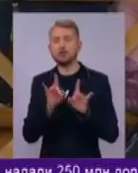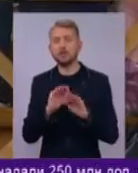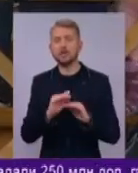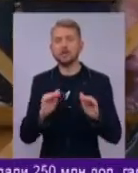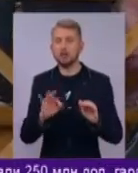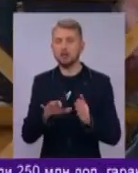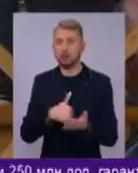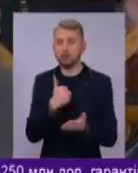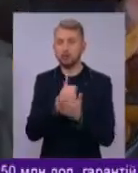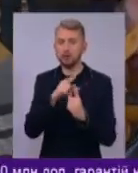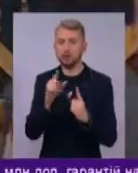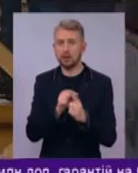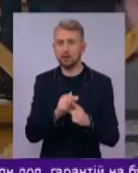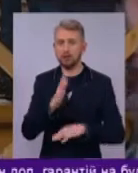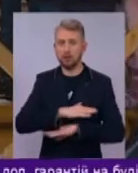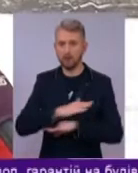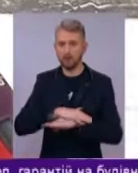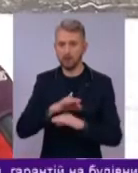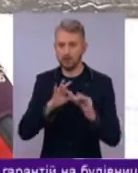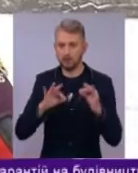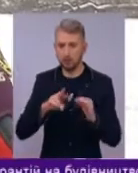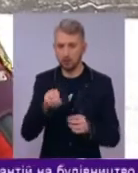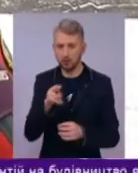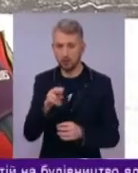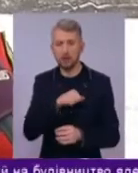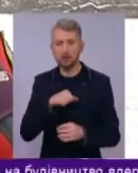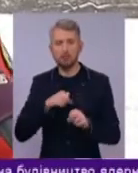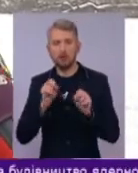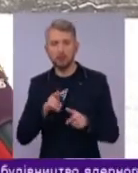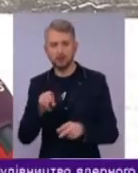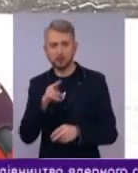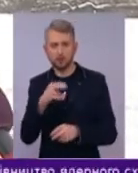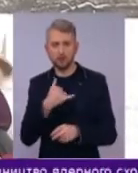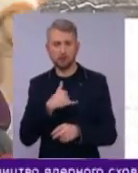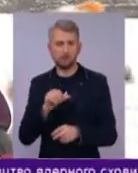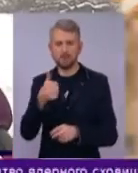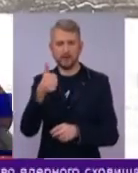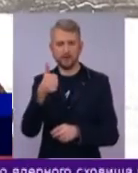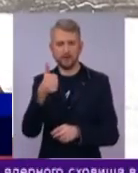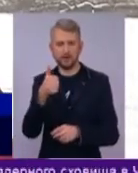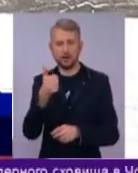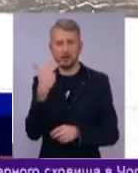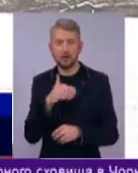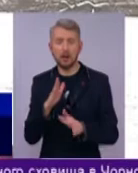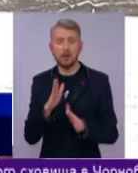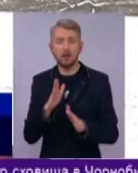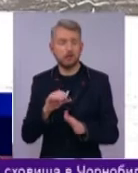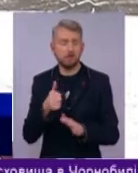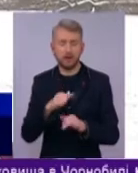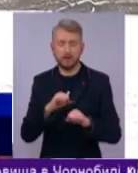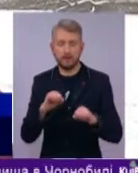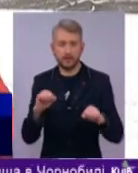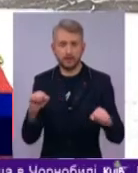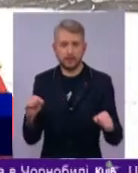про основні правила поведінки на кризі. Самий опасний лід – це у нас перший, скажімо так, от коли тільки становиться перші